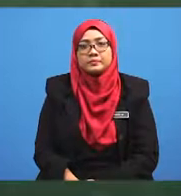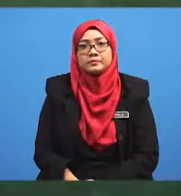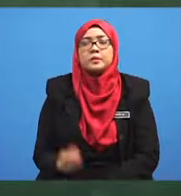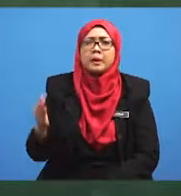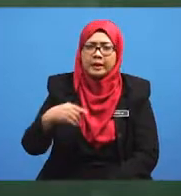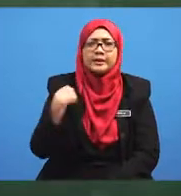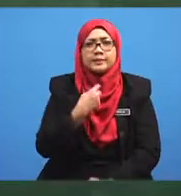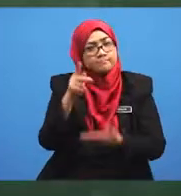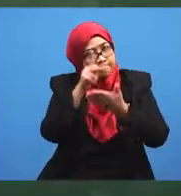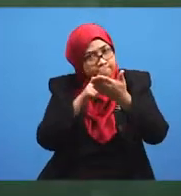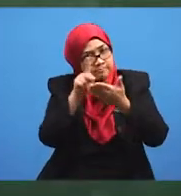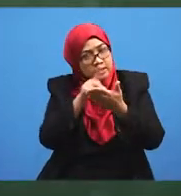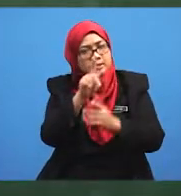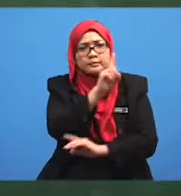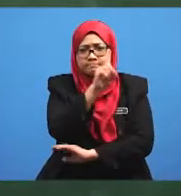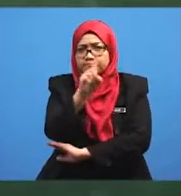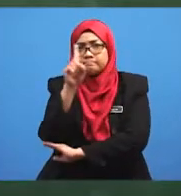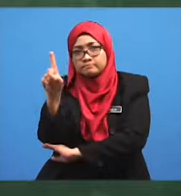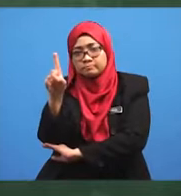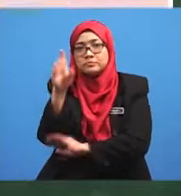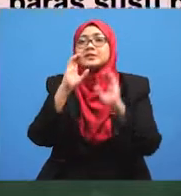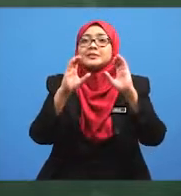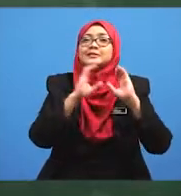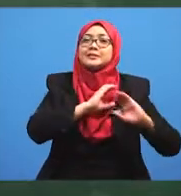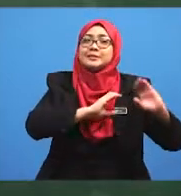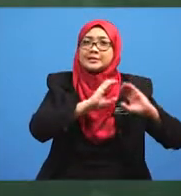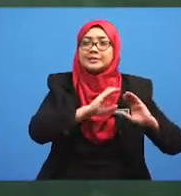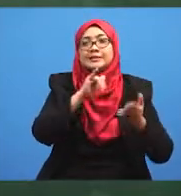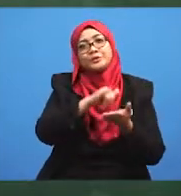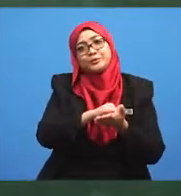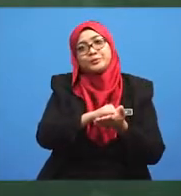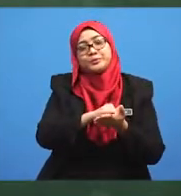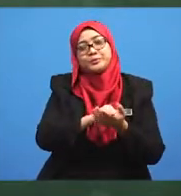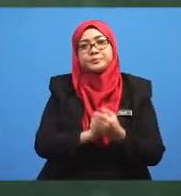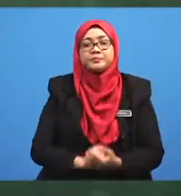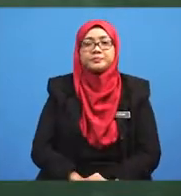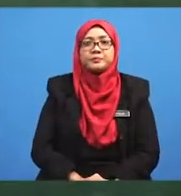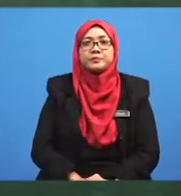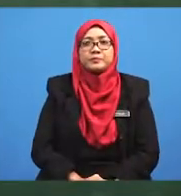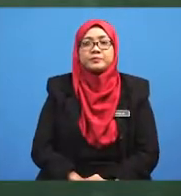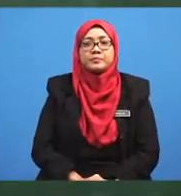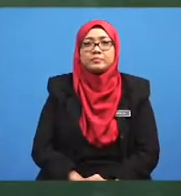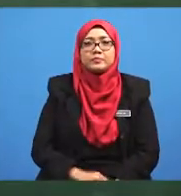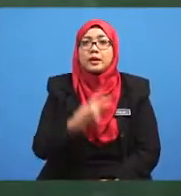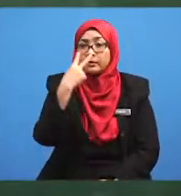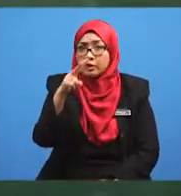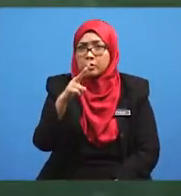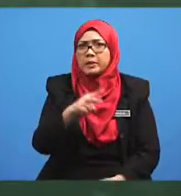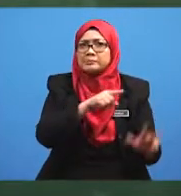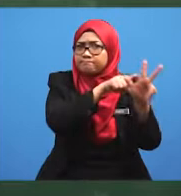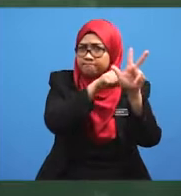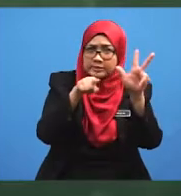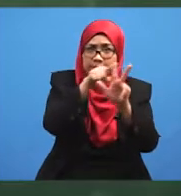Mari kita kaji satu persatu ciri-ciri berikut. Berdasarkan kepada kuasa penembusan ketiga-tiga